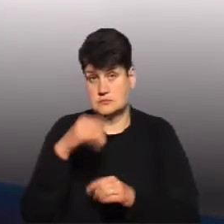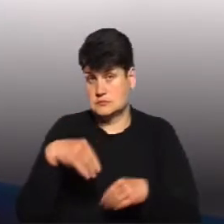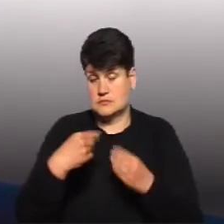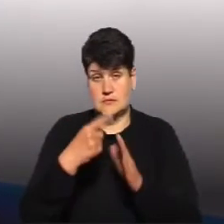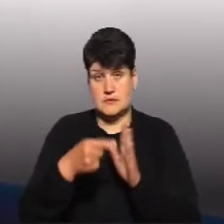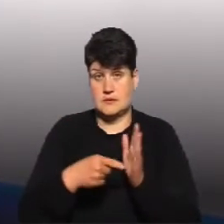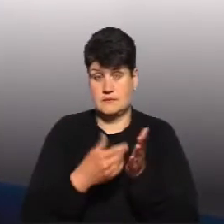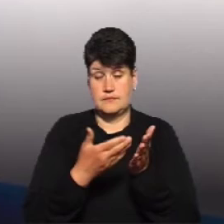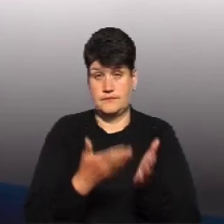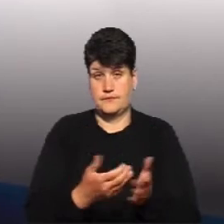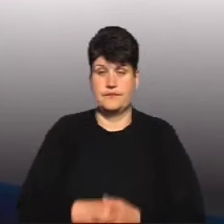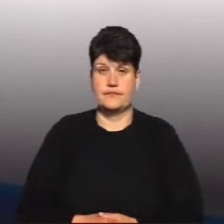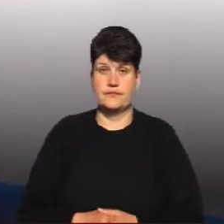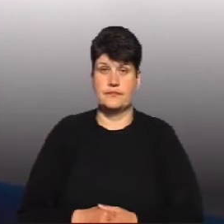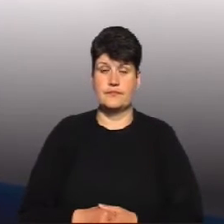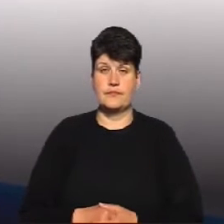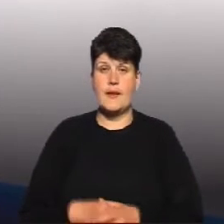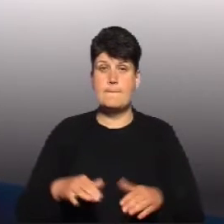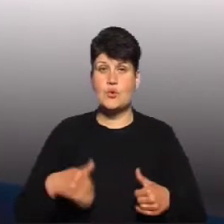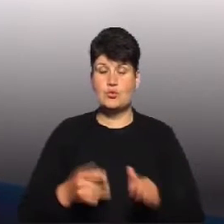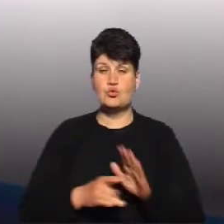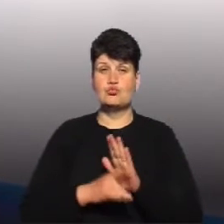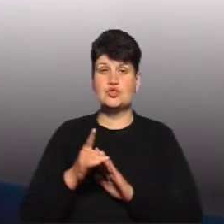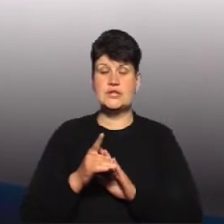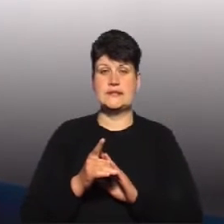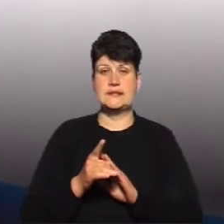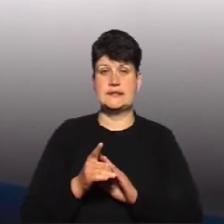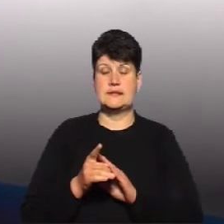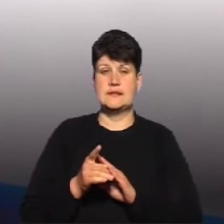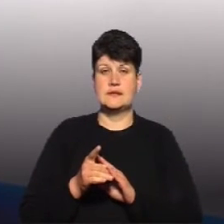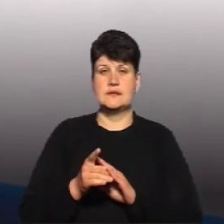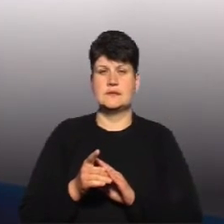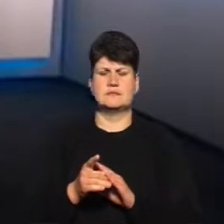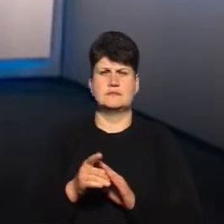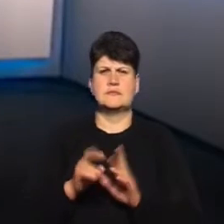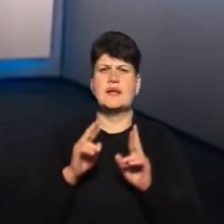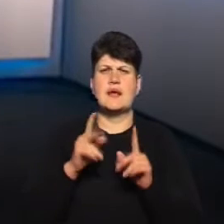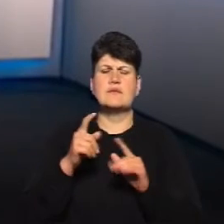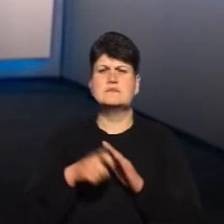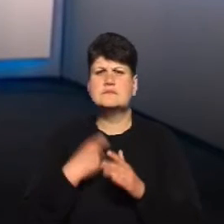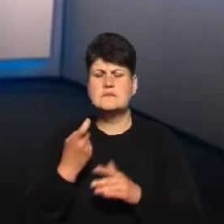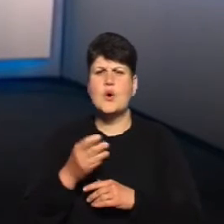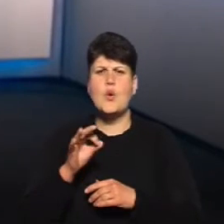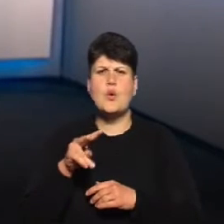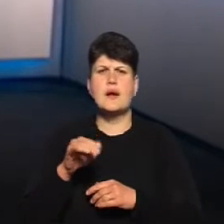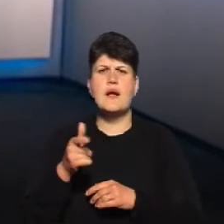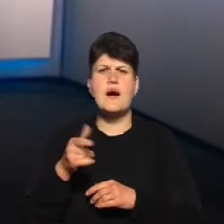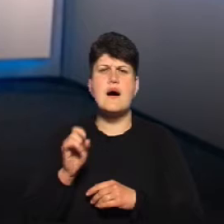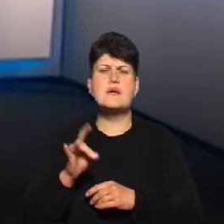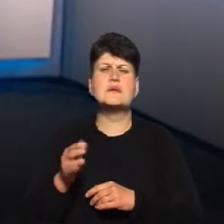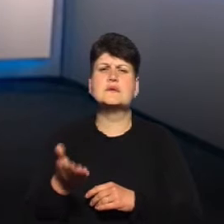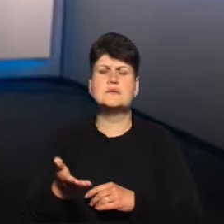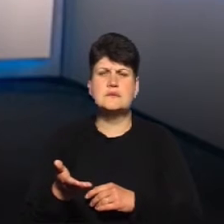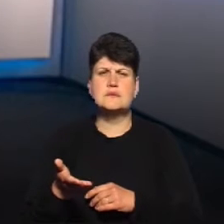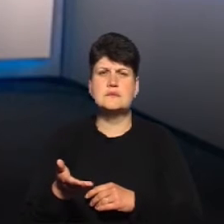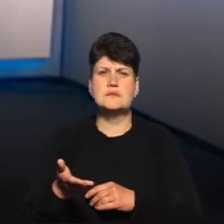експерту. Пропоную почати з визначення десь дефініції понять. Як впізнати взагалі олігарха? За визначеннями від закону.